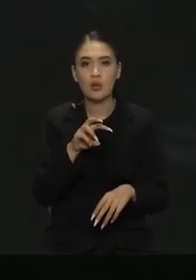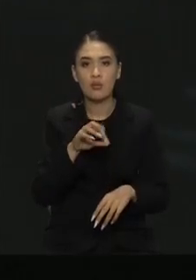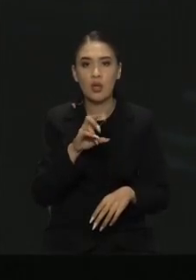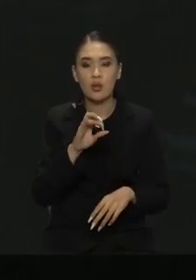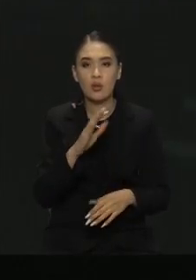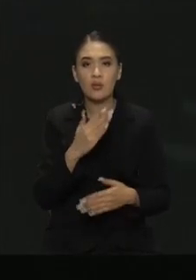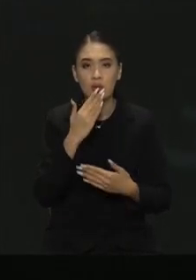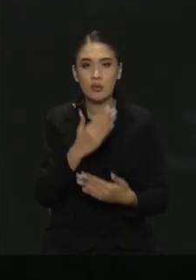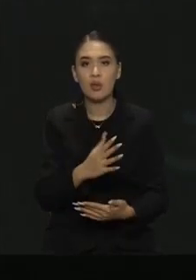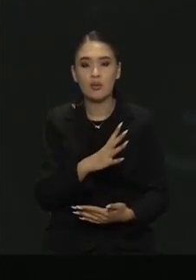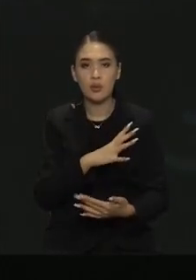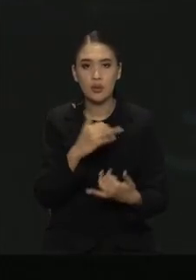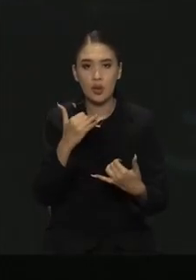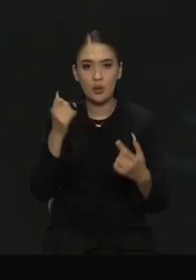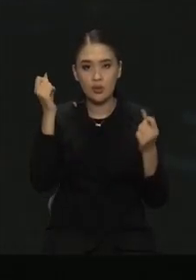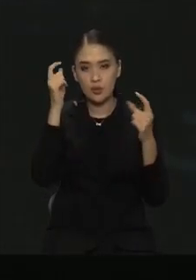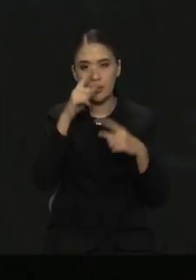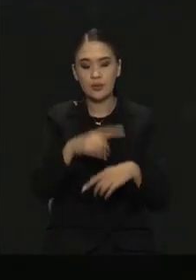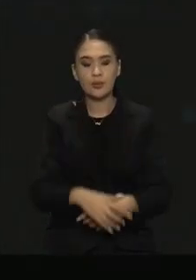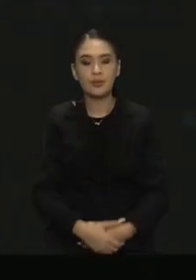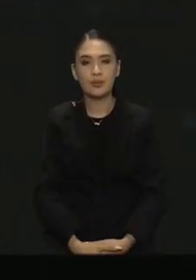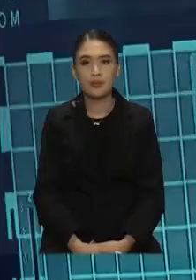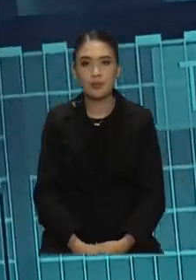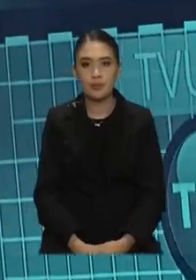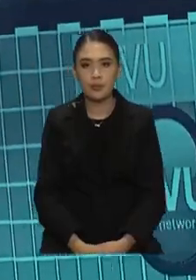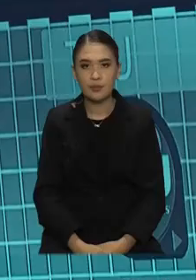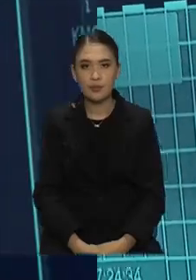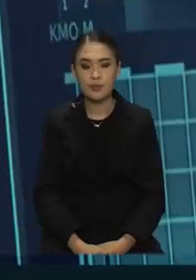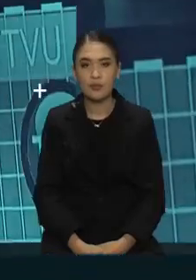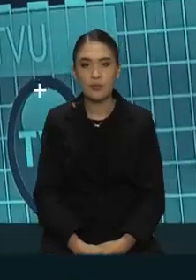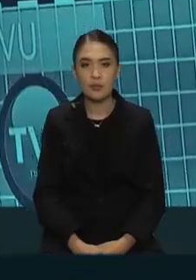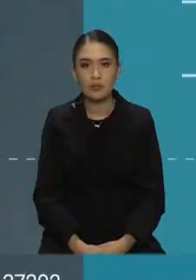қойған едік. Ендеше сұхбатты назарларыңызға ұсынамыз.